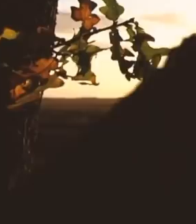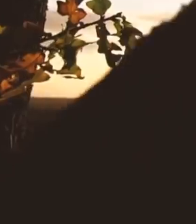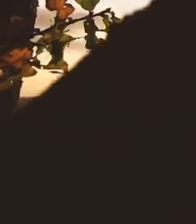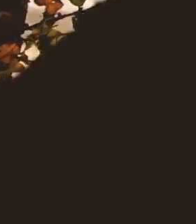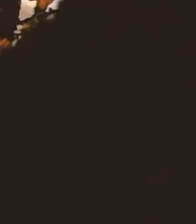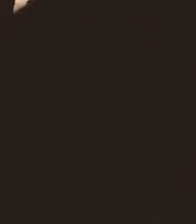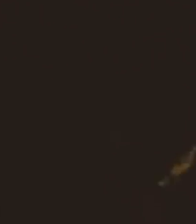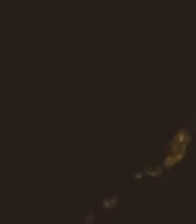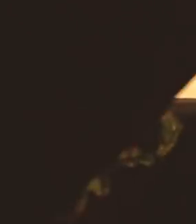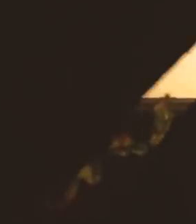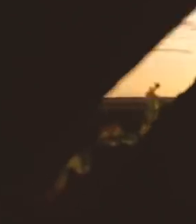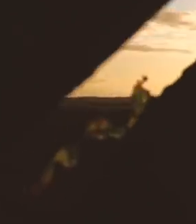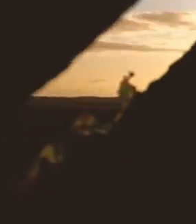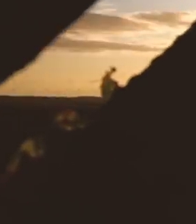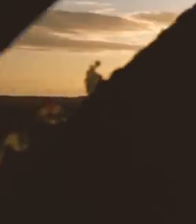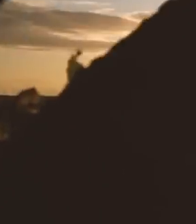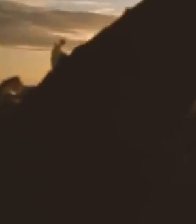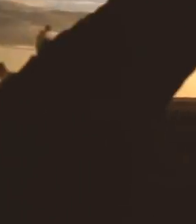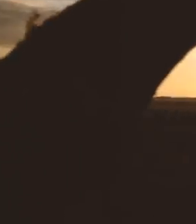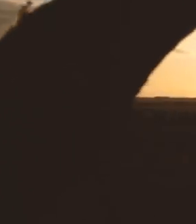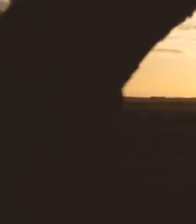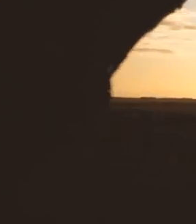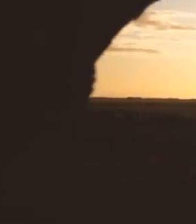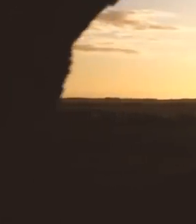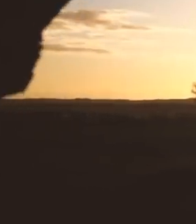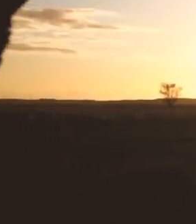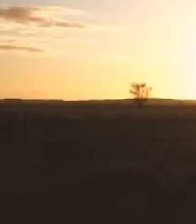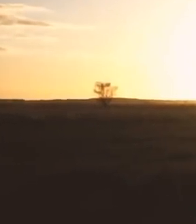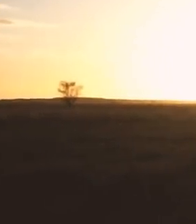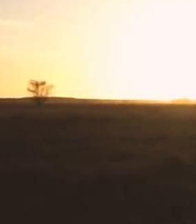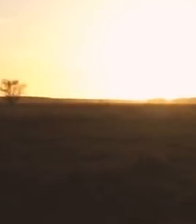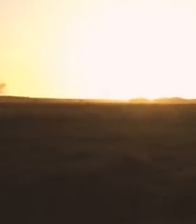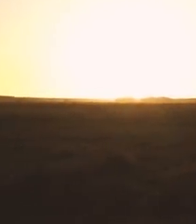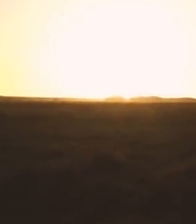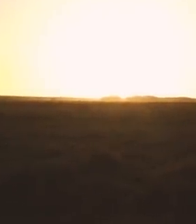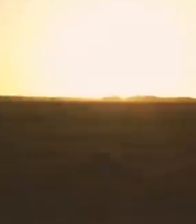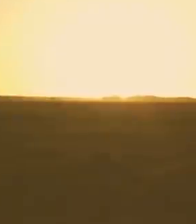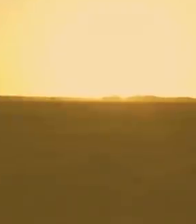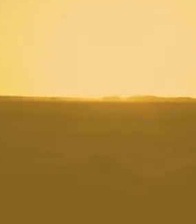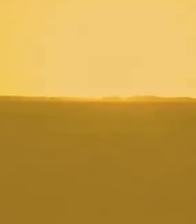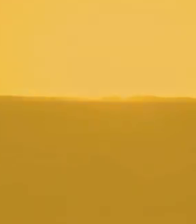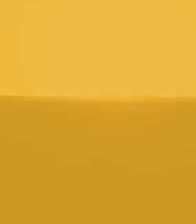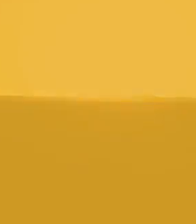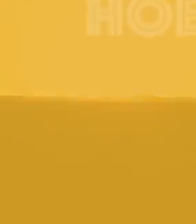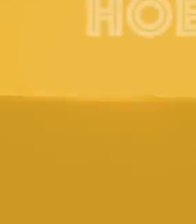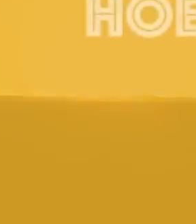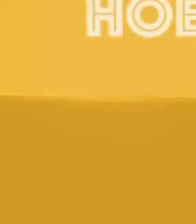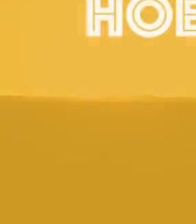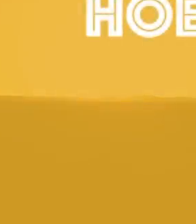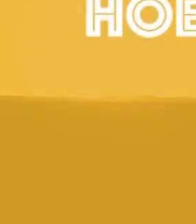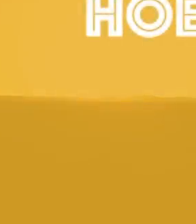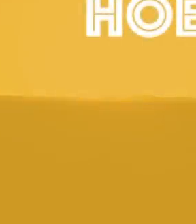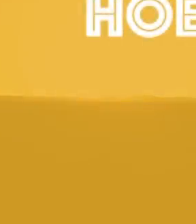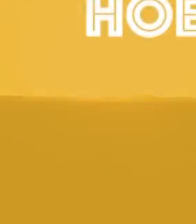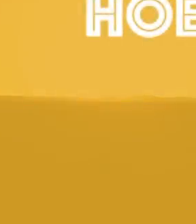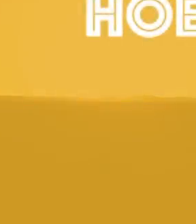Zo dicht bij u voel ik uw liefde stromen, u maakt